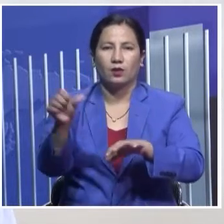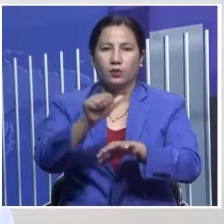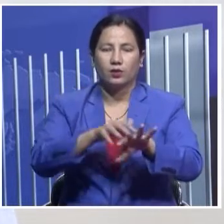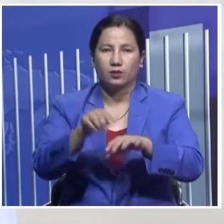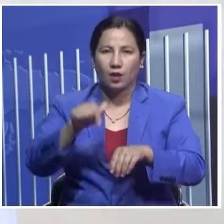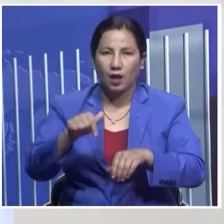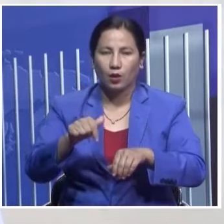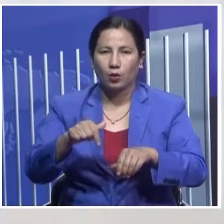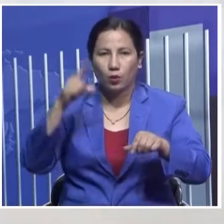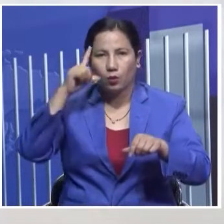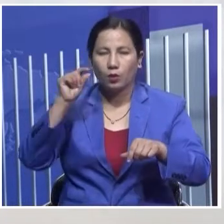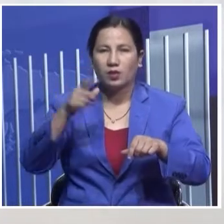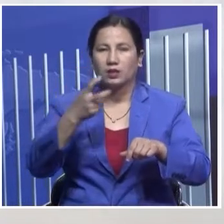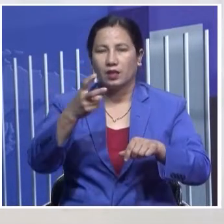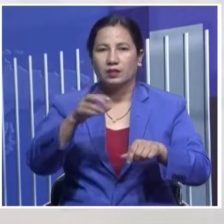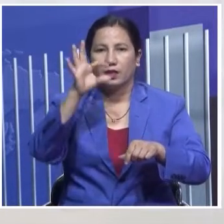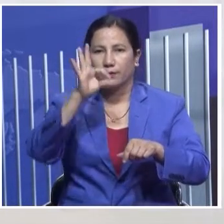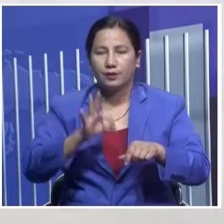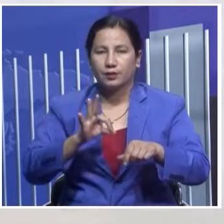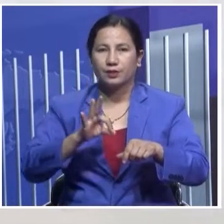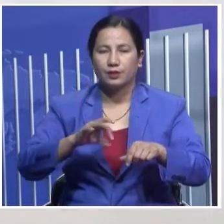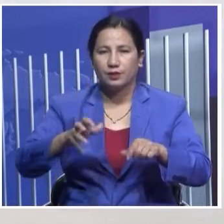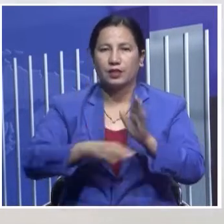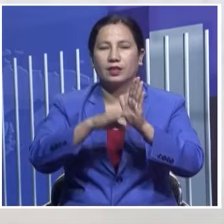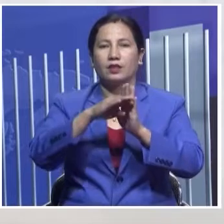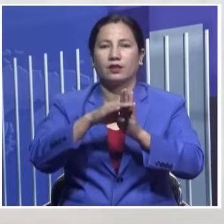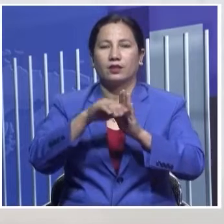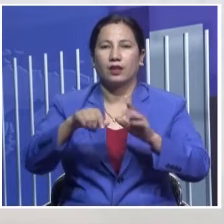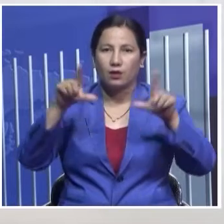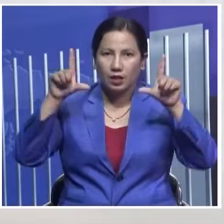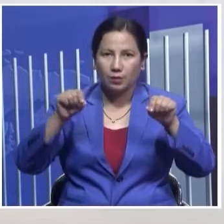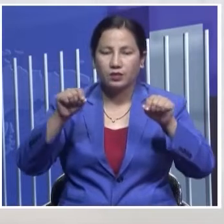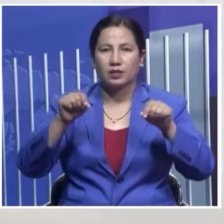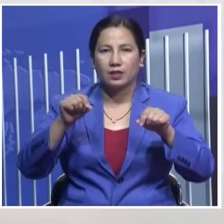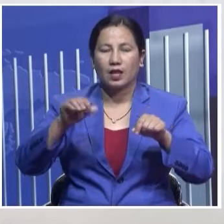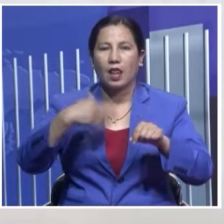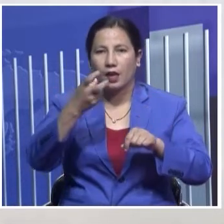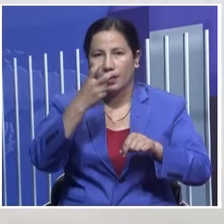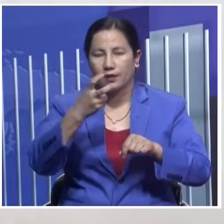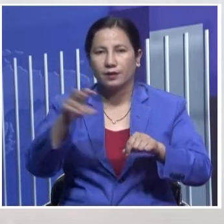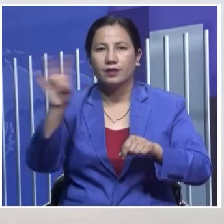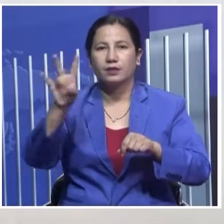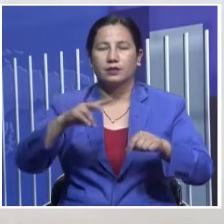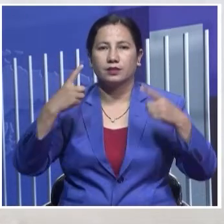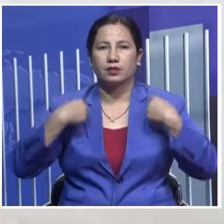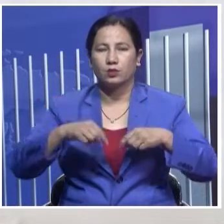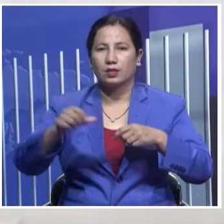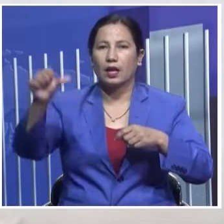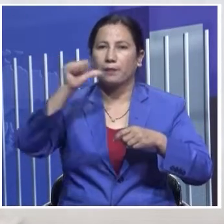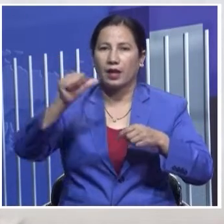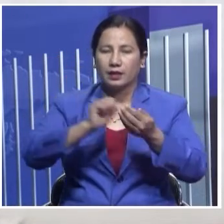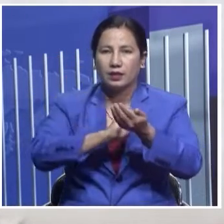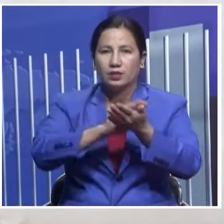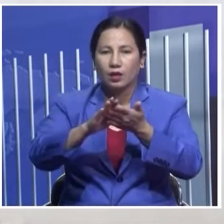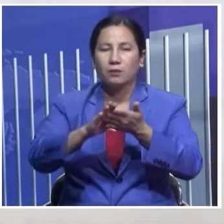अहिलेको अपेक्षाहरू हेर्दाखेरि विशेष गरेर जुन स्थानीय तहहरू छन् त्यहाँको आवश्यकतालाई हेरेर शिक्षा स्वास्थ्य खानेपानी